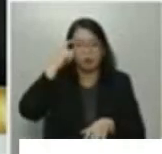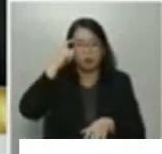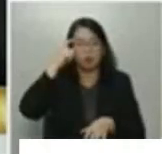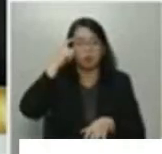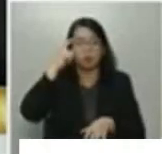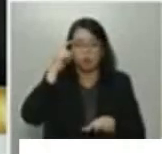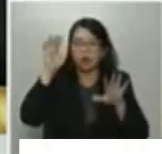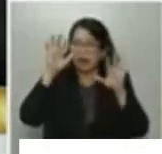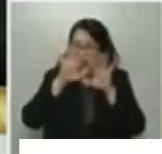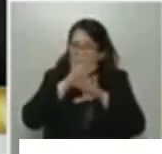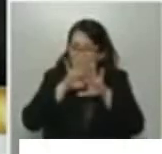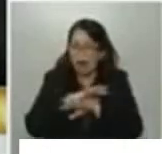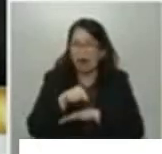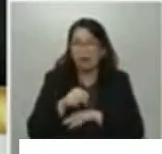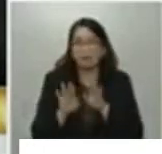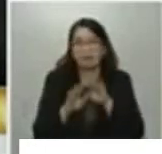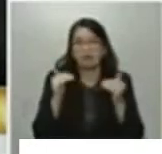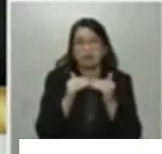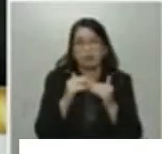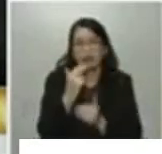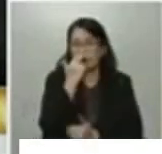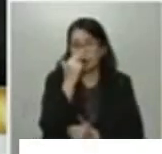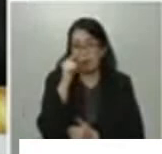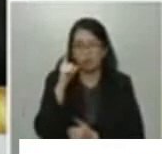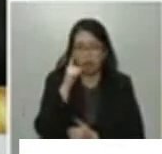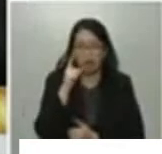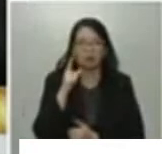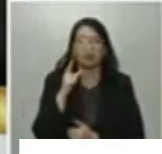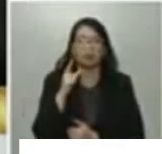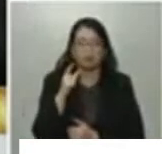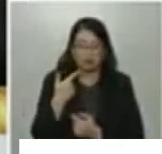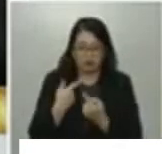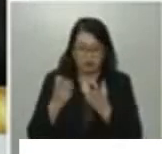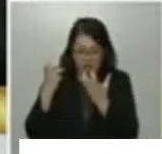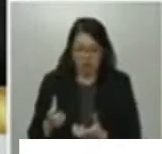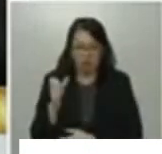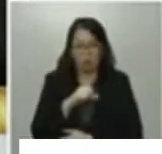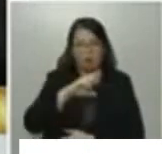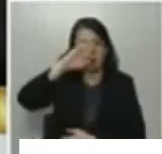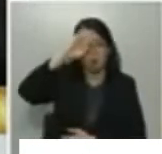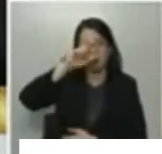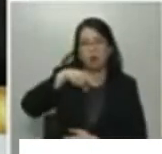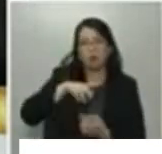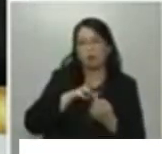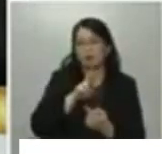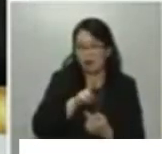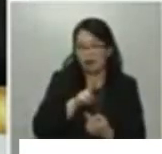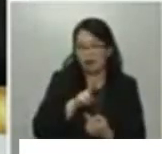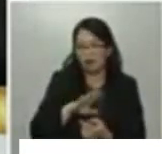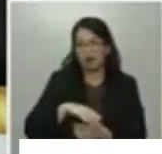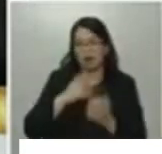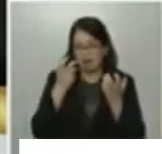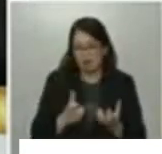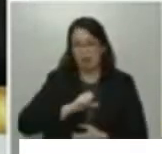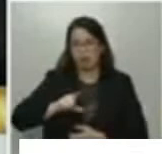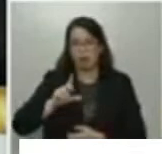ใหญ่2009แต่ระบาดรุนแรงกว่าโรคซาระบาดรุนแรงกว่าโรคเม